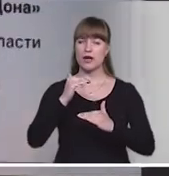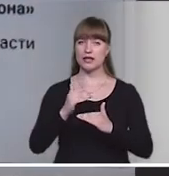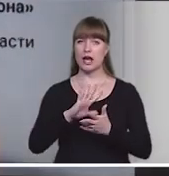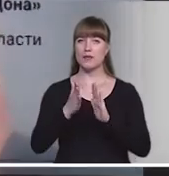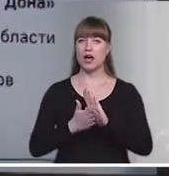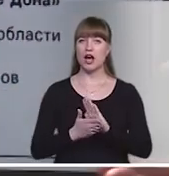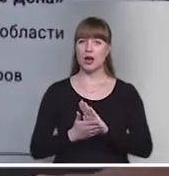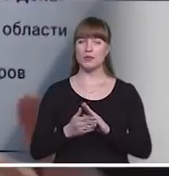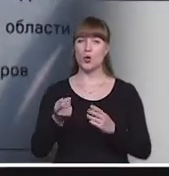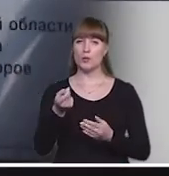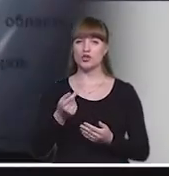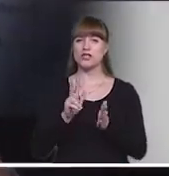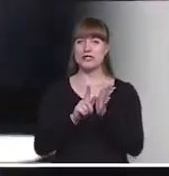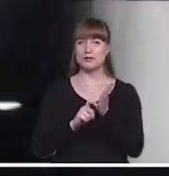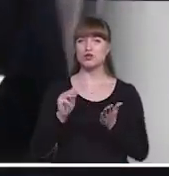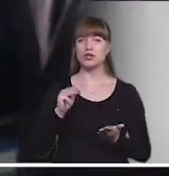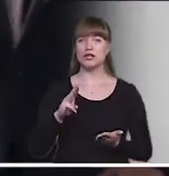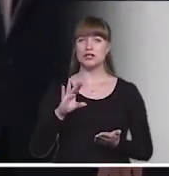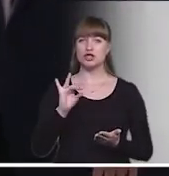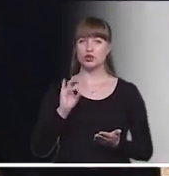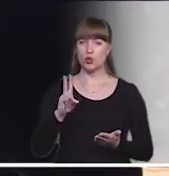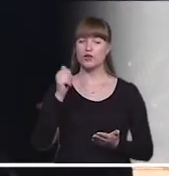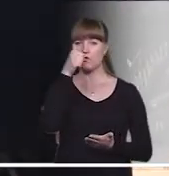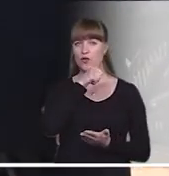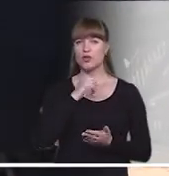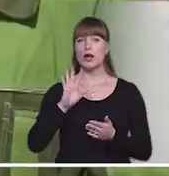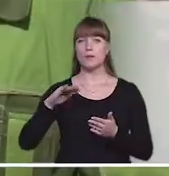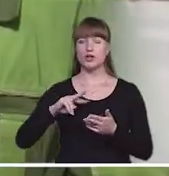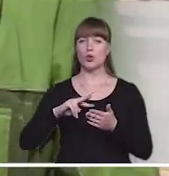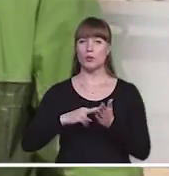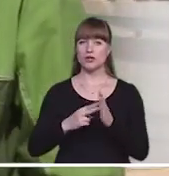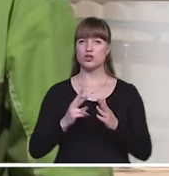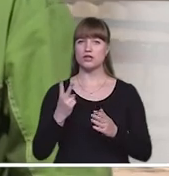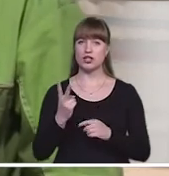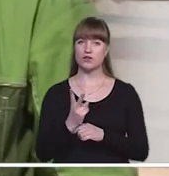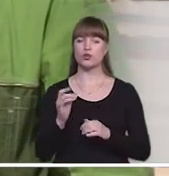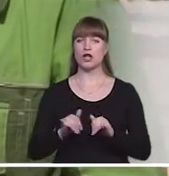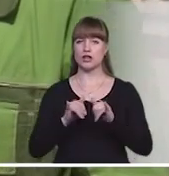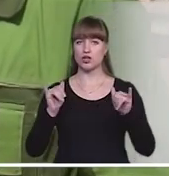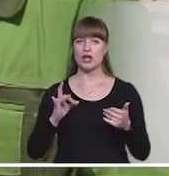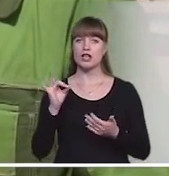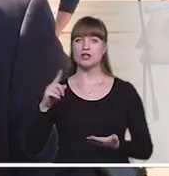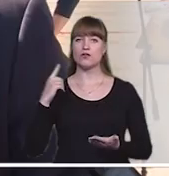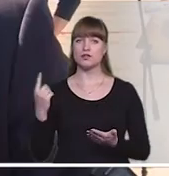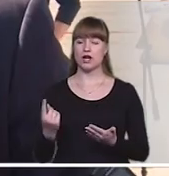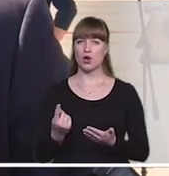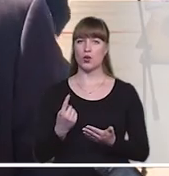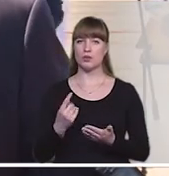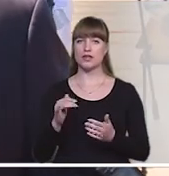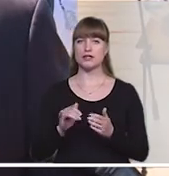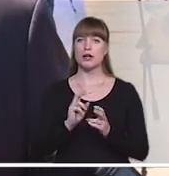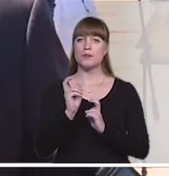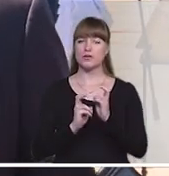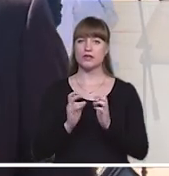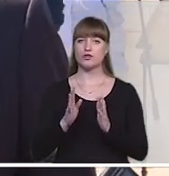перевалки пшеницы – 700 тысяч тонн в год. Потом планируется 2-кратный рост. Ростовская область производит от 9 миллионов тонн, в